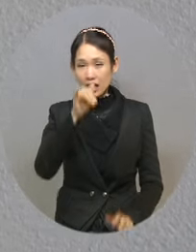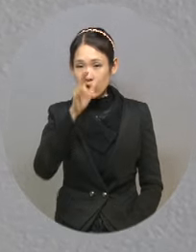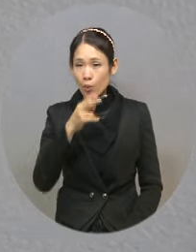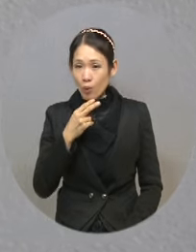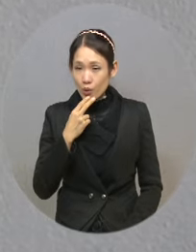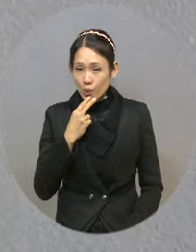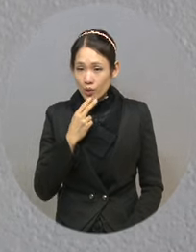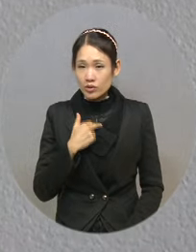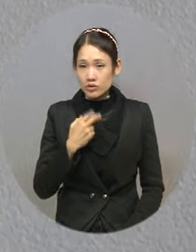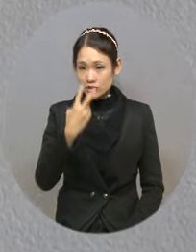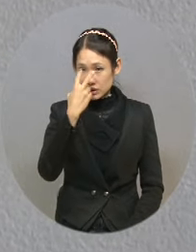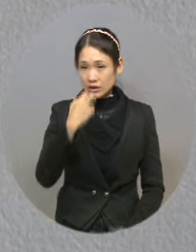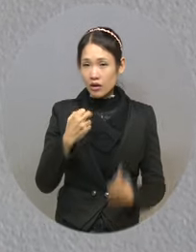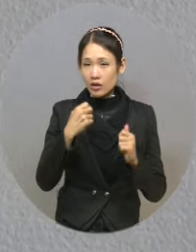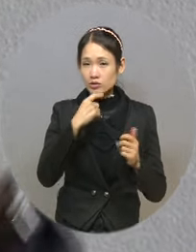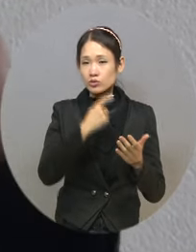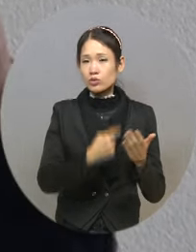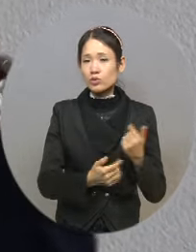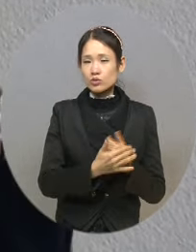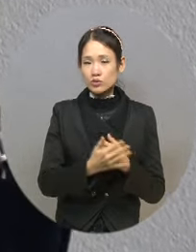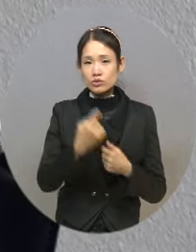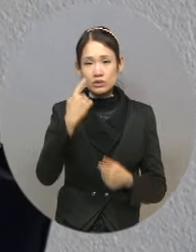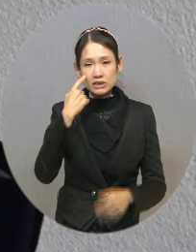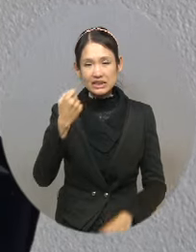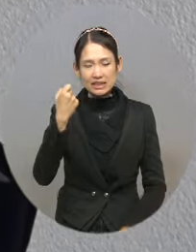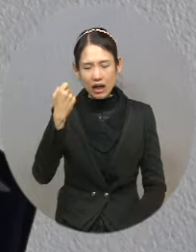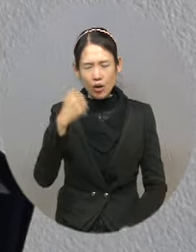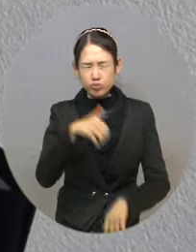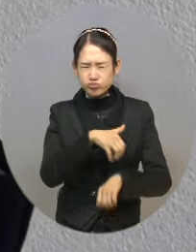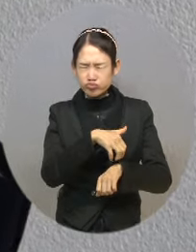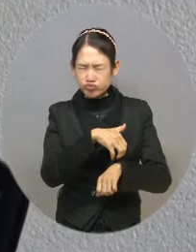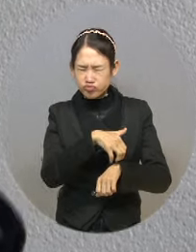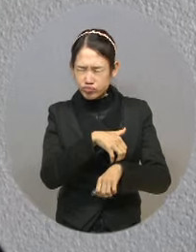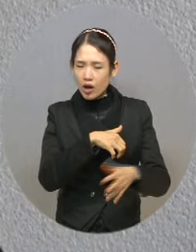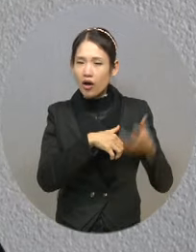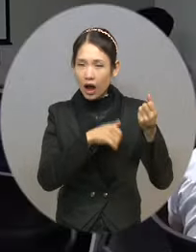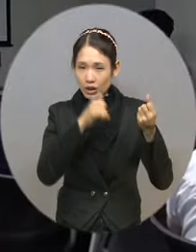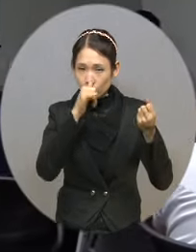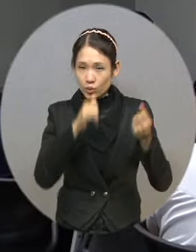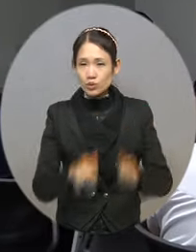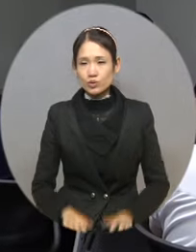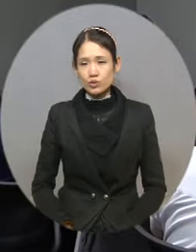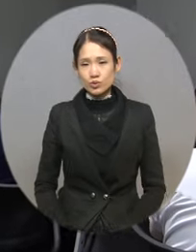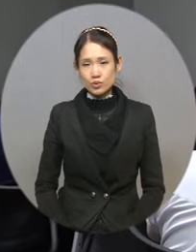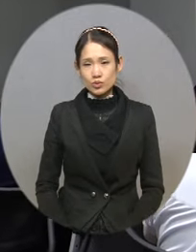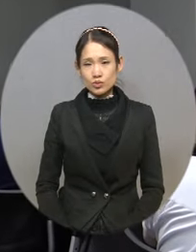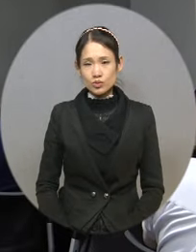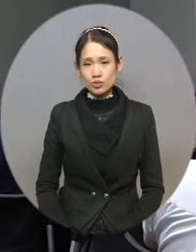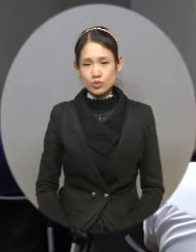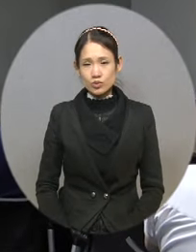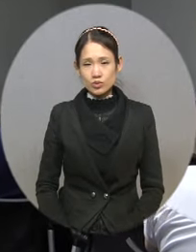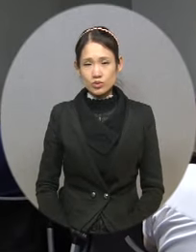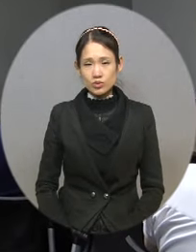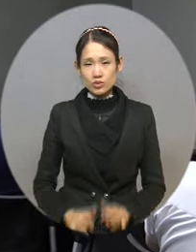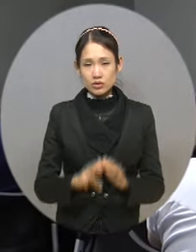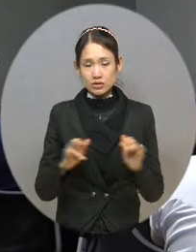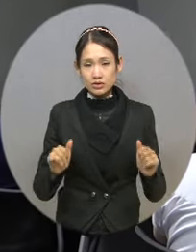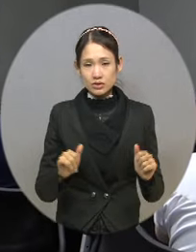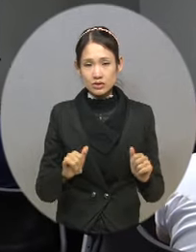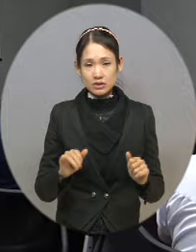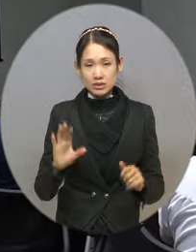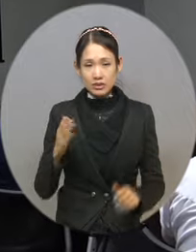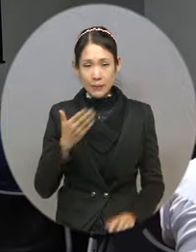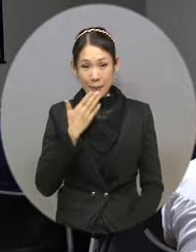이렇게 시각적 손상으로 시각적인 어떤 불편함을 가지고 살아가는 사람도 있고 또 장애인 될 거라고 생각했던